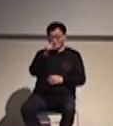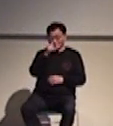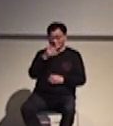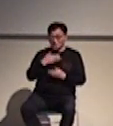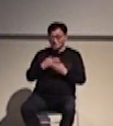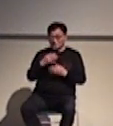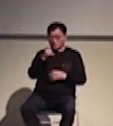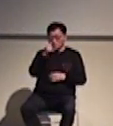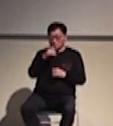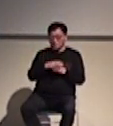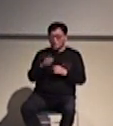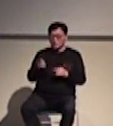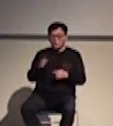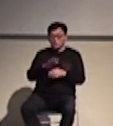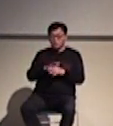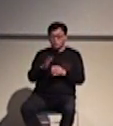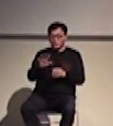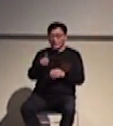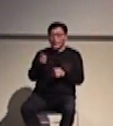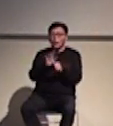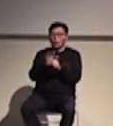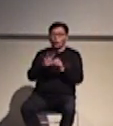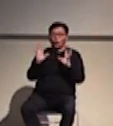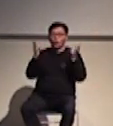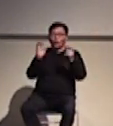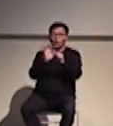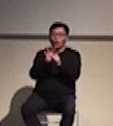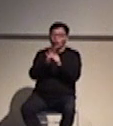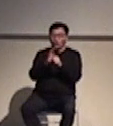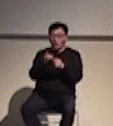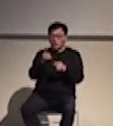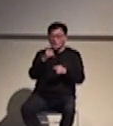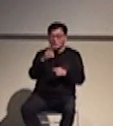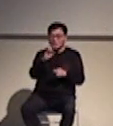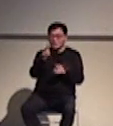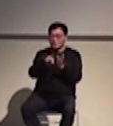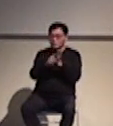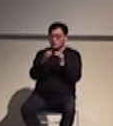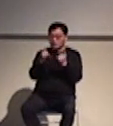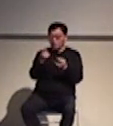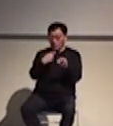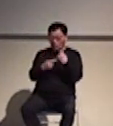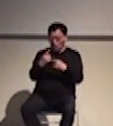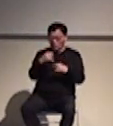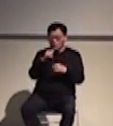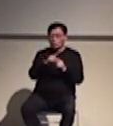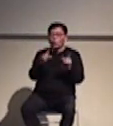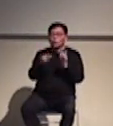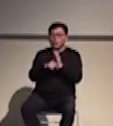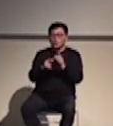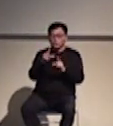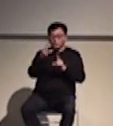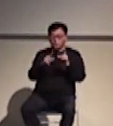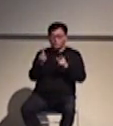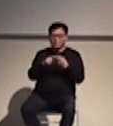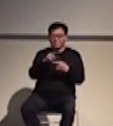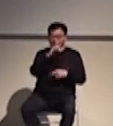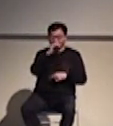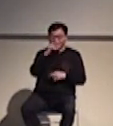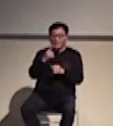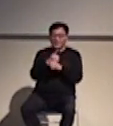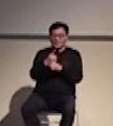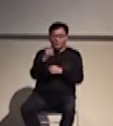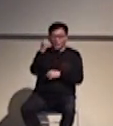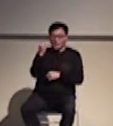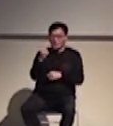온 남천 교우분들 보이시죠? 앞자리에서 기를 팍팍 보내드립니다. 신부님 평소 모습대로 진지하게 한 시간 동안 화이팅!